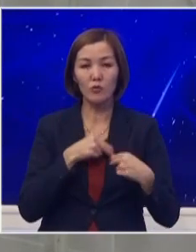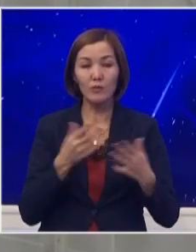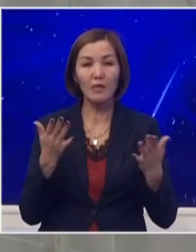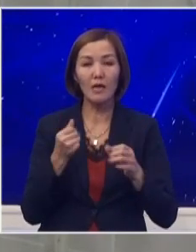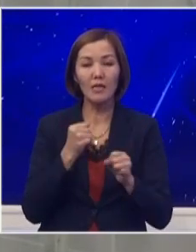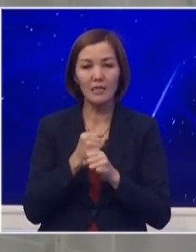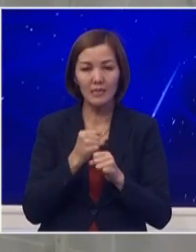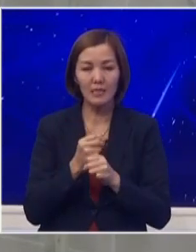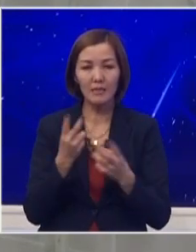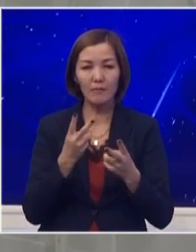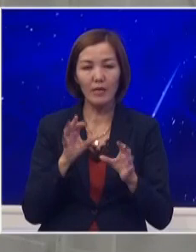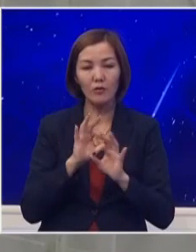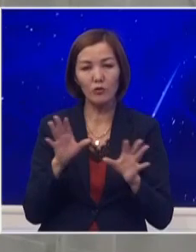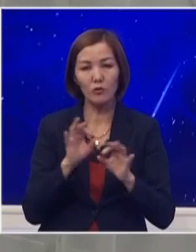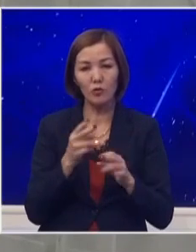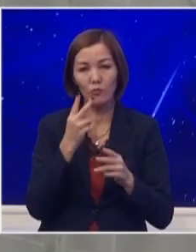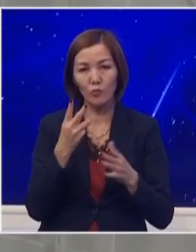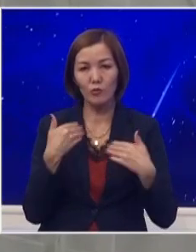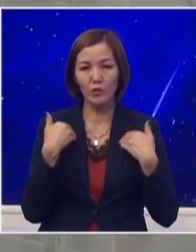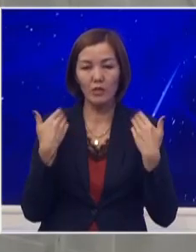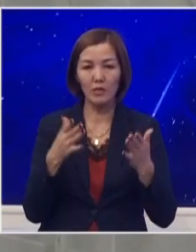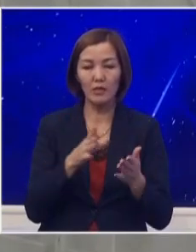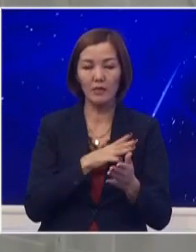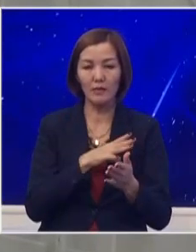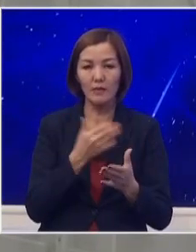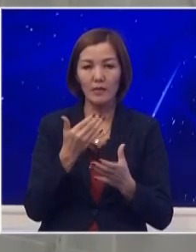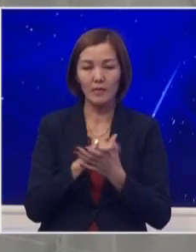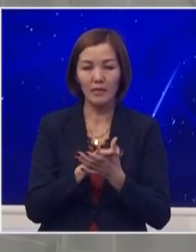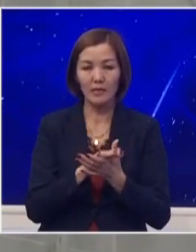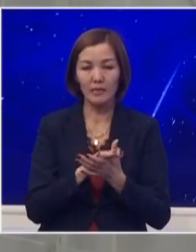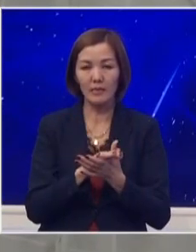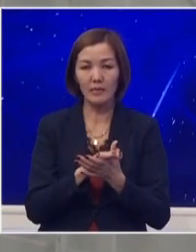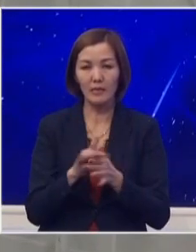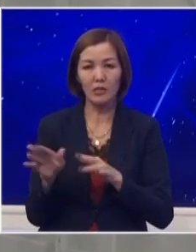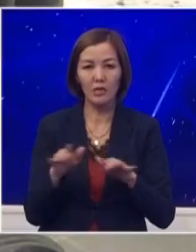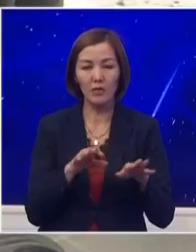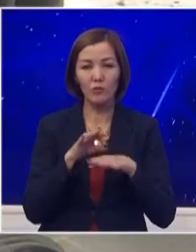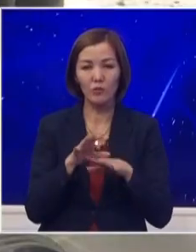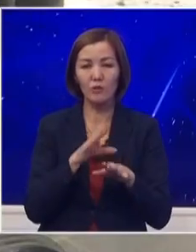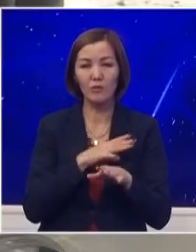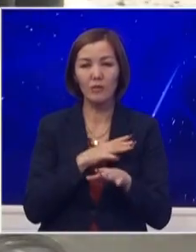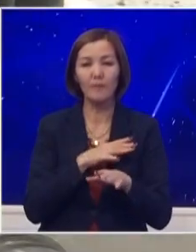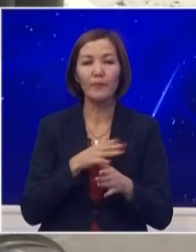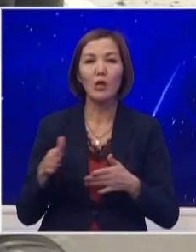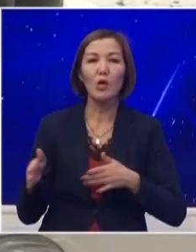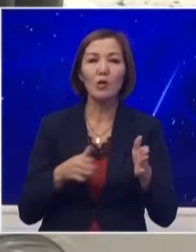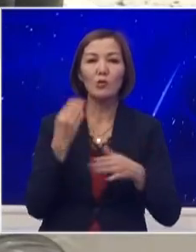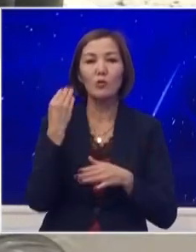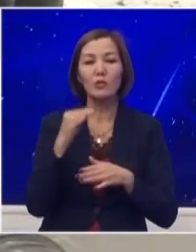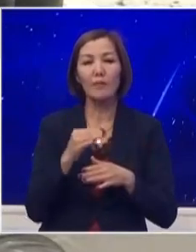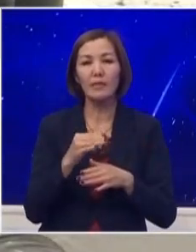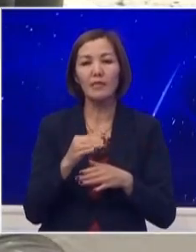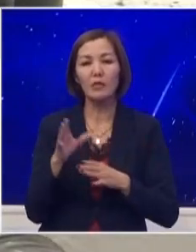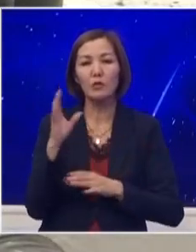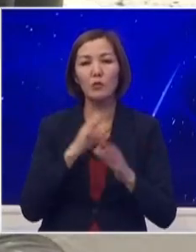болатынын көрсетіп, жұмыс бабымен таныстыру үшін осындай шараны өткізіп жатырмыз. Жол сапасы орталығының мамандары